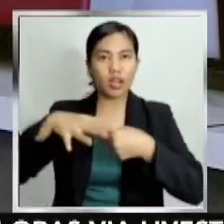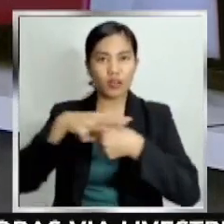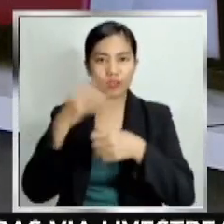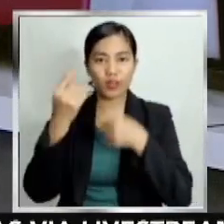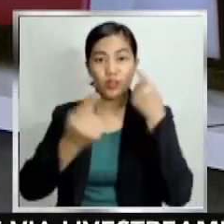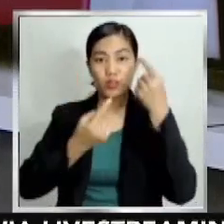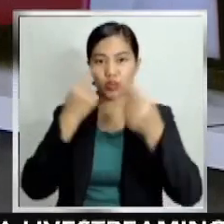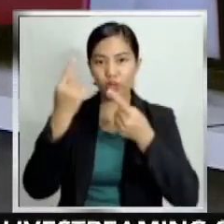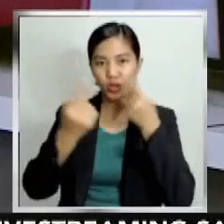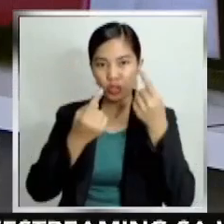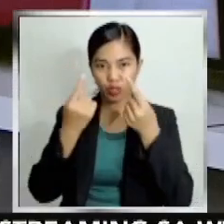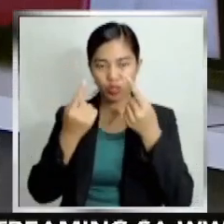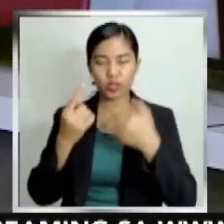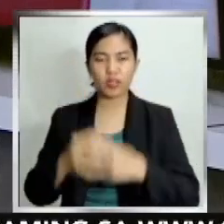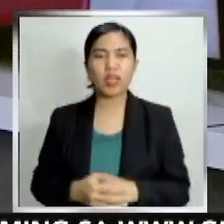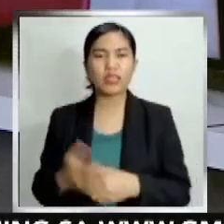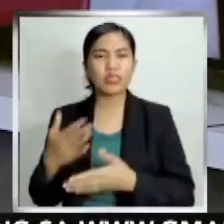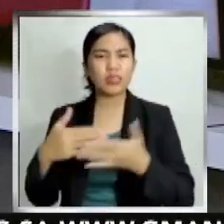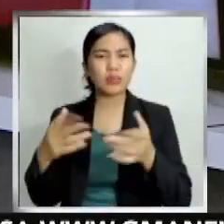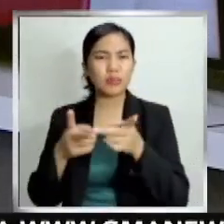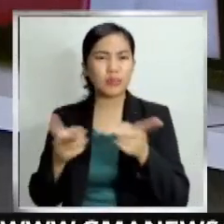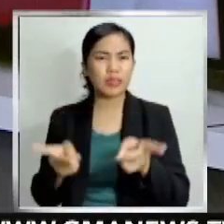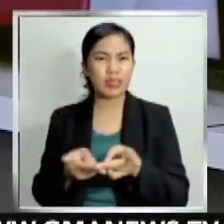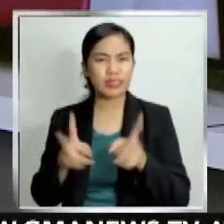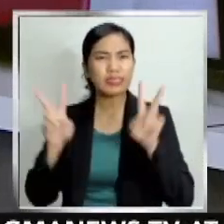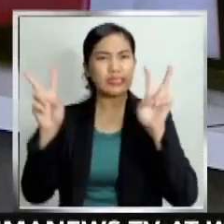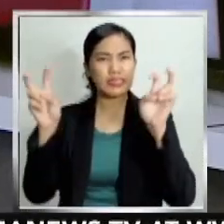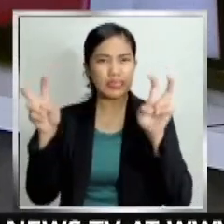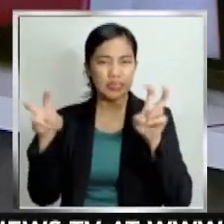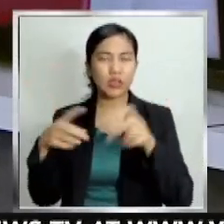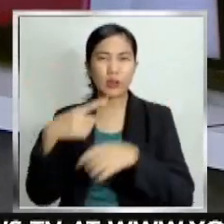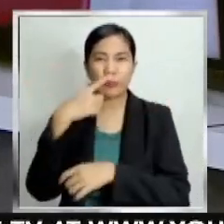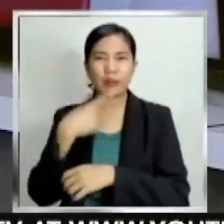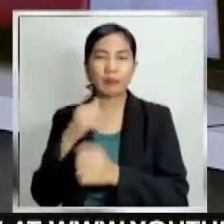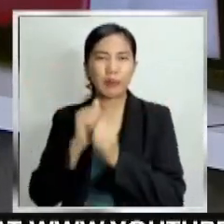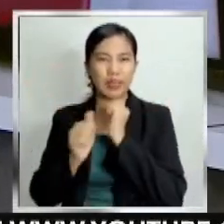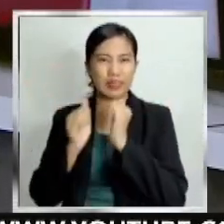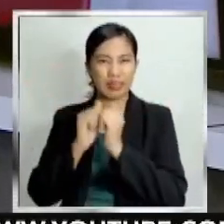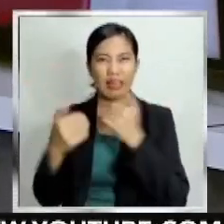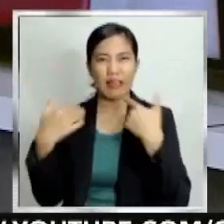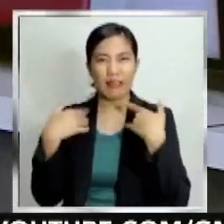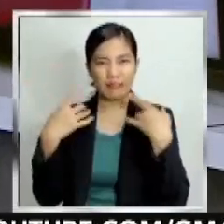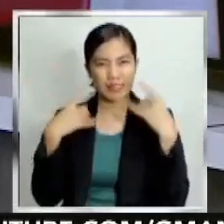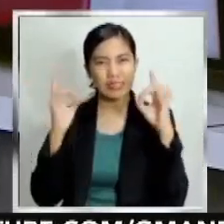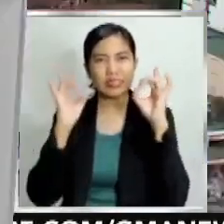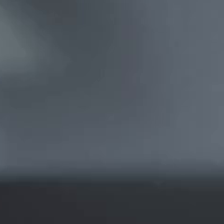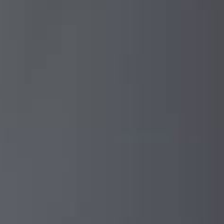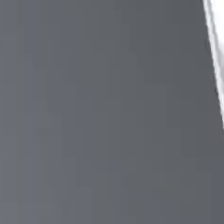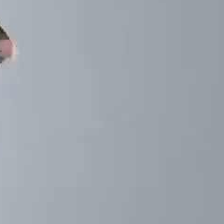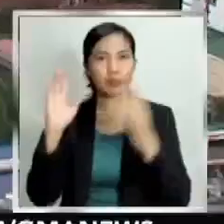mga lugar na may matindi at mainit na labanan sa politika. Nakatutok si Tina Panganiban Perez.